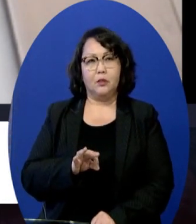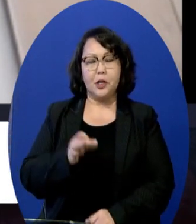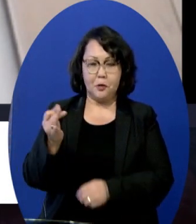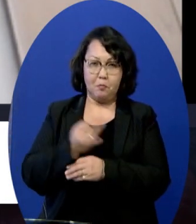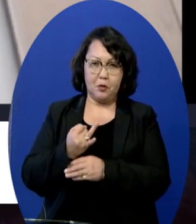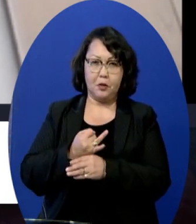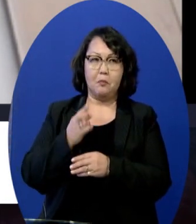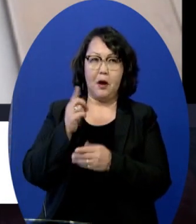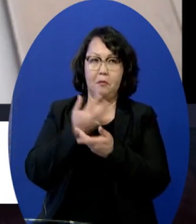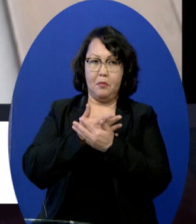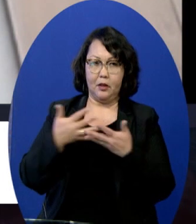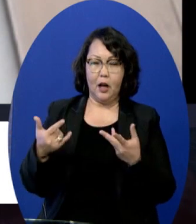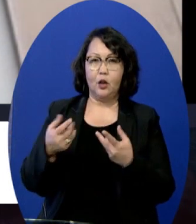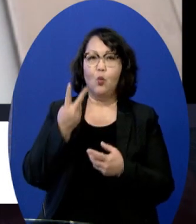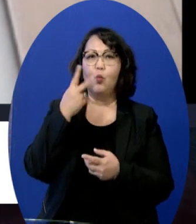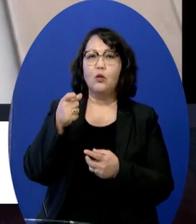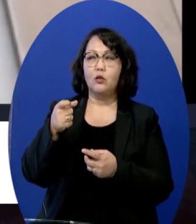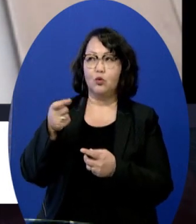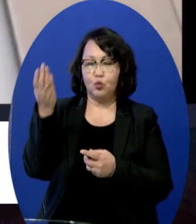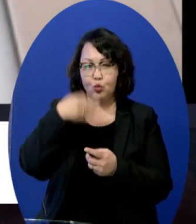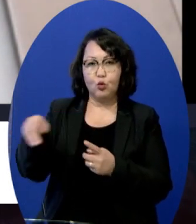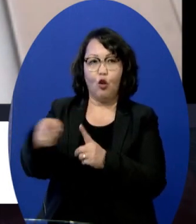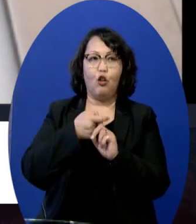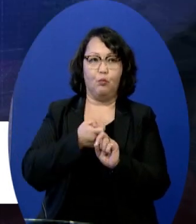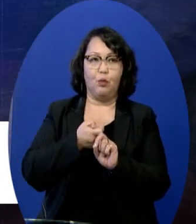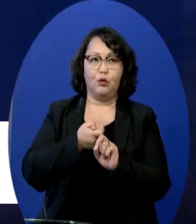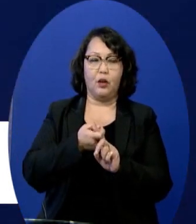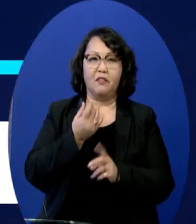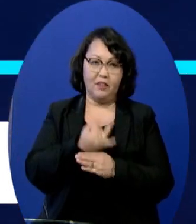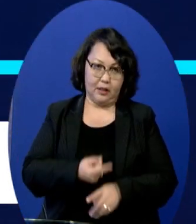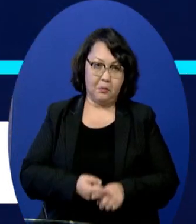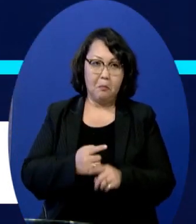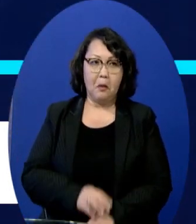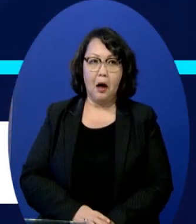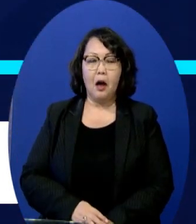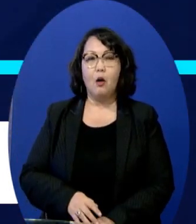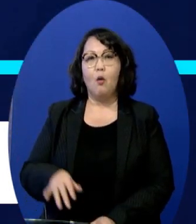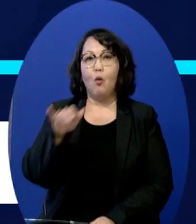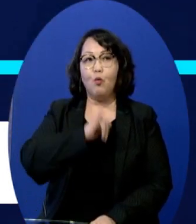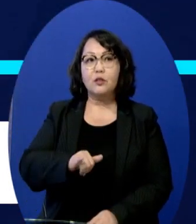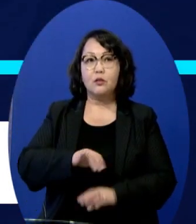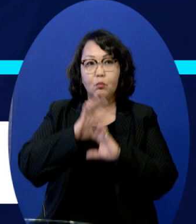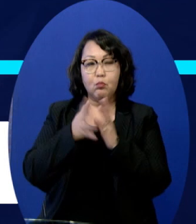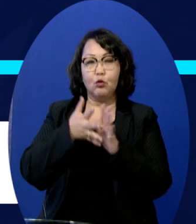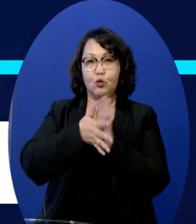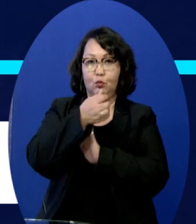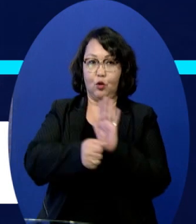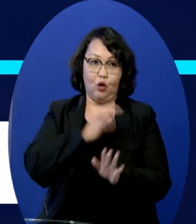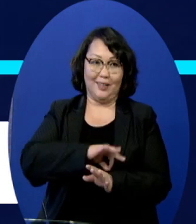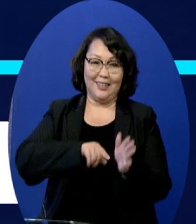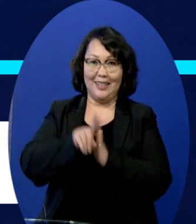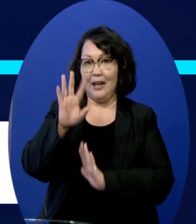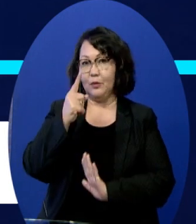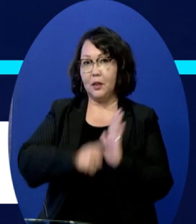импортын барааны үнийн өсөлтөд шалтгаалсан юм бол өсөлт байгаа гэж хэлж болно. Улсын нэгдсэн төсвийн нийт орлого тусламжийн хэмжээ эхний 11 сарын